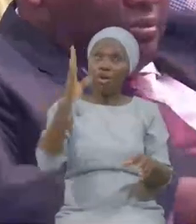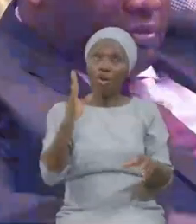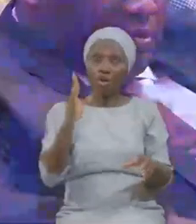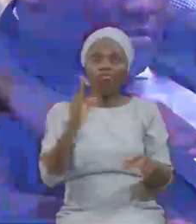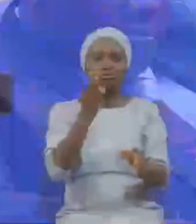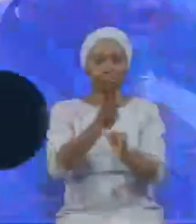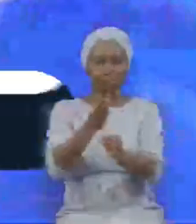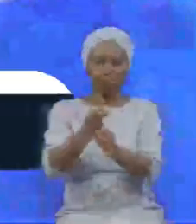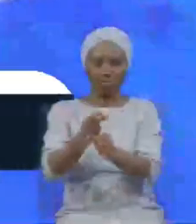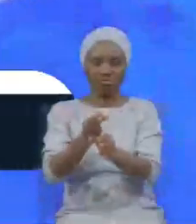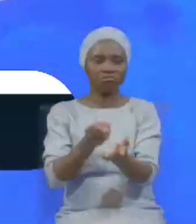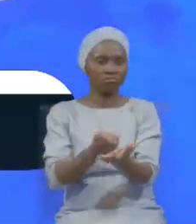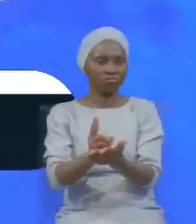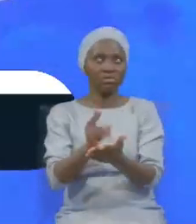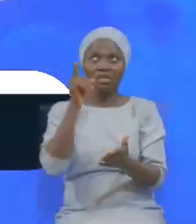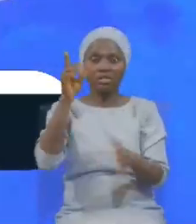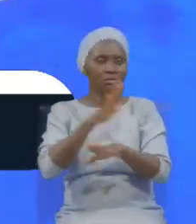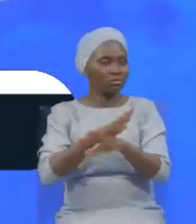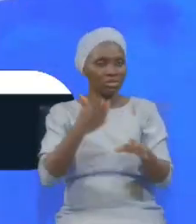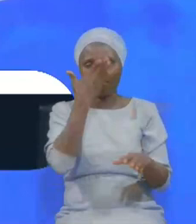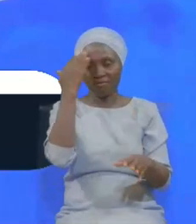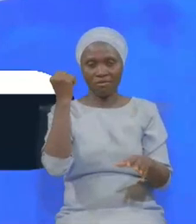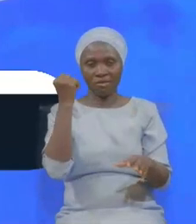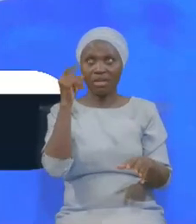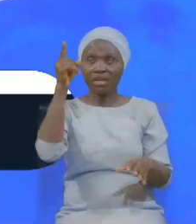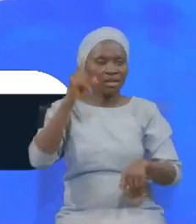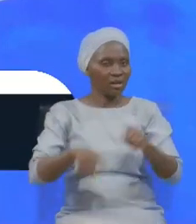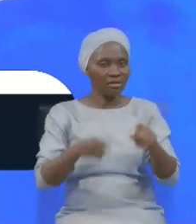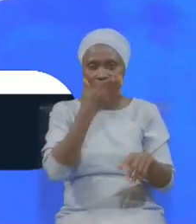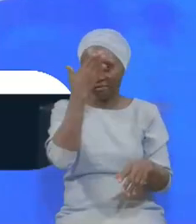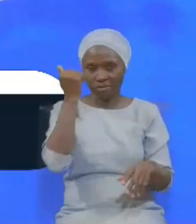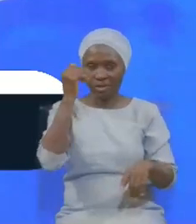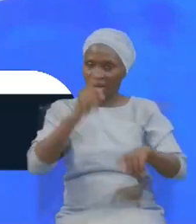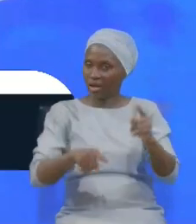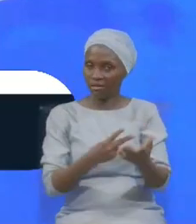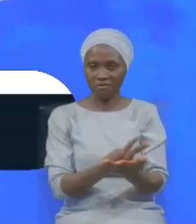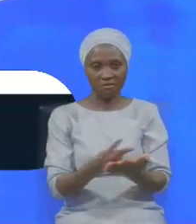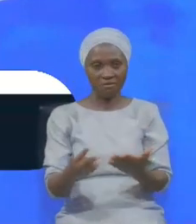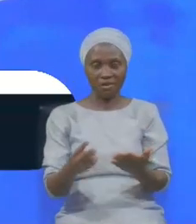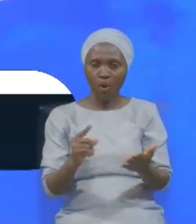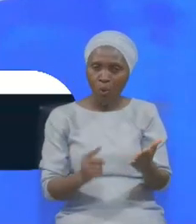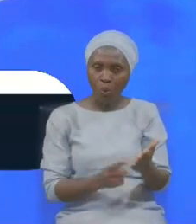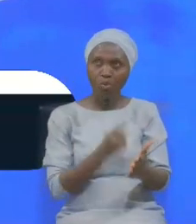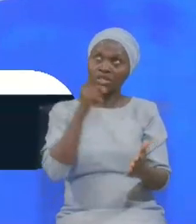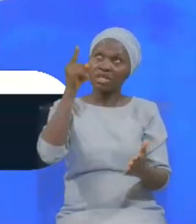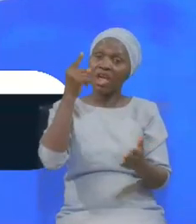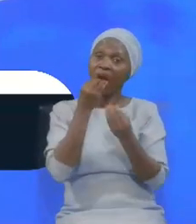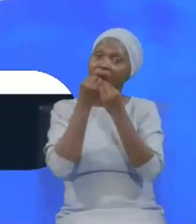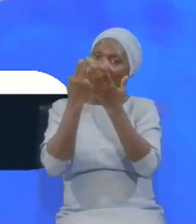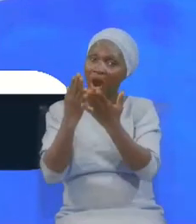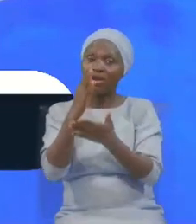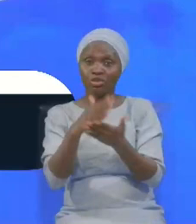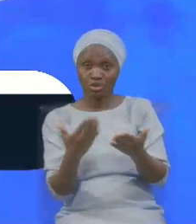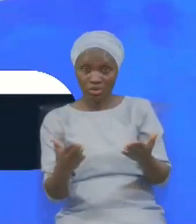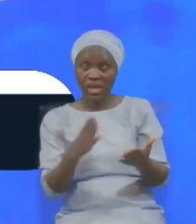fidèle. Dieu n'oublie pas, Dieu ne peut jamais oublier, il ne peut jamais faillir. Dès qu'il déclare quelque chose et